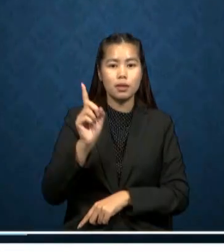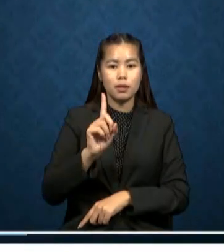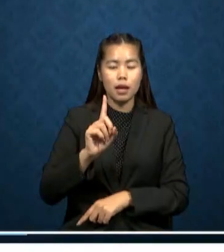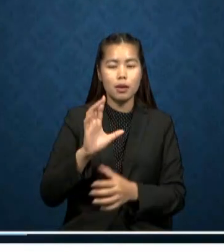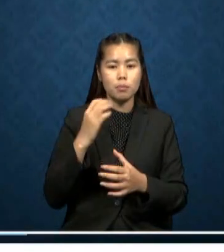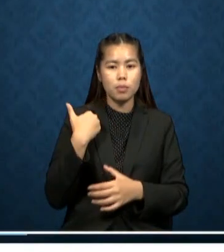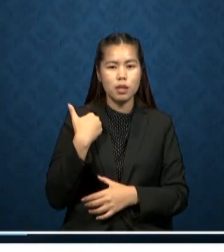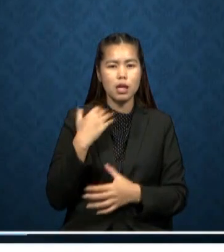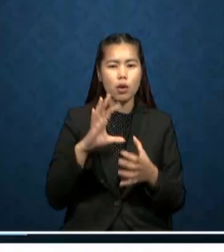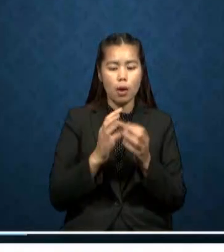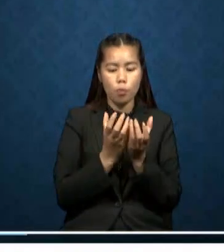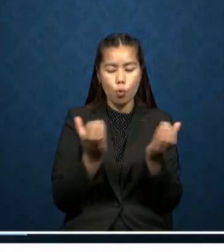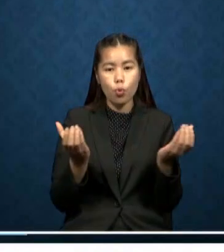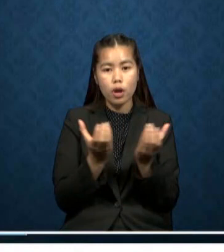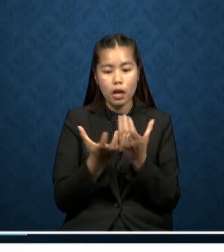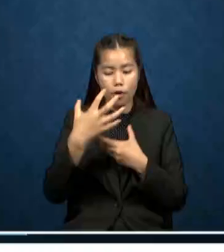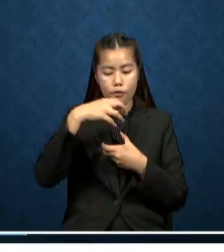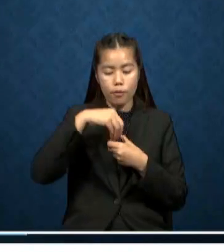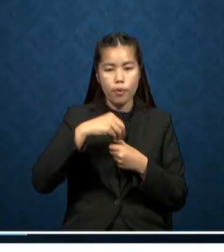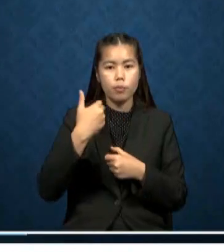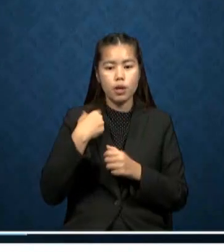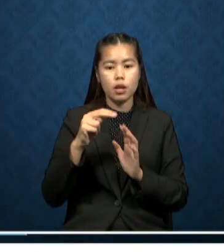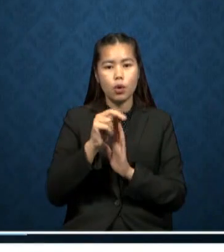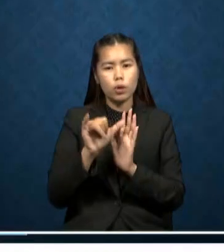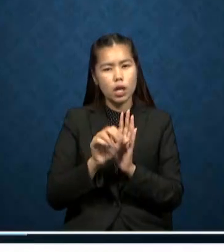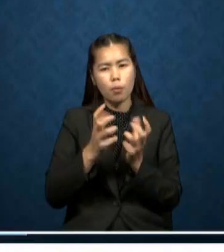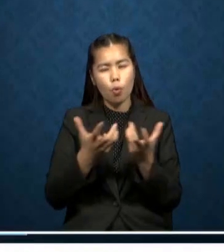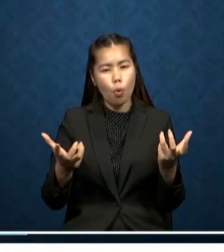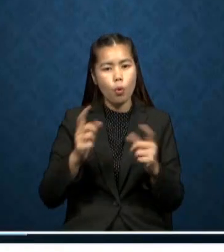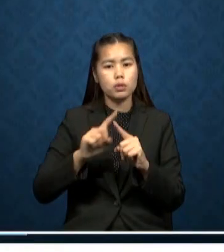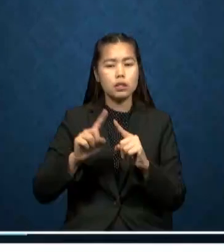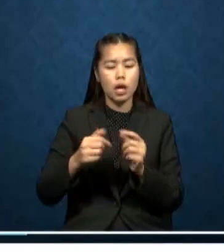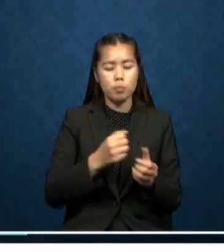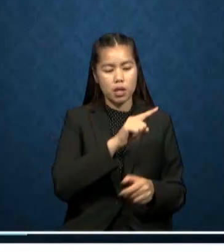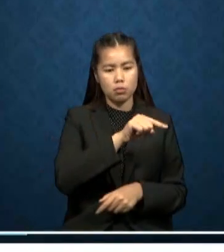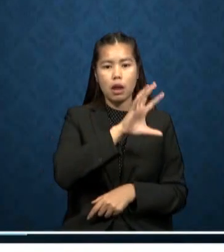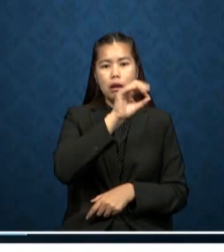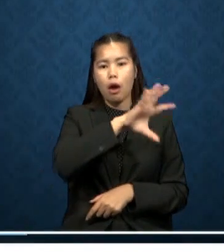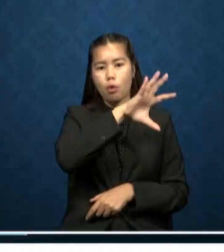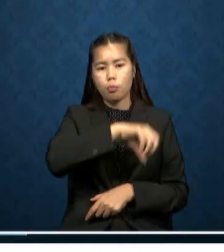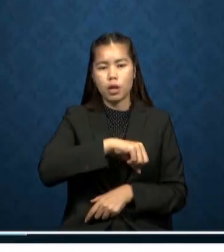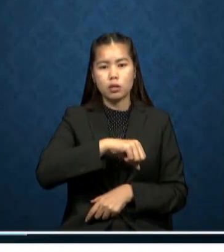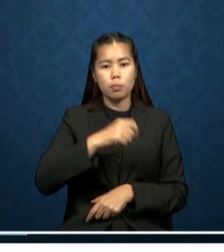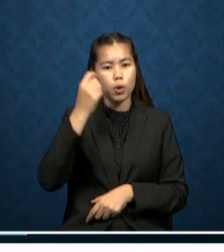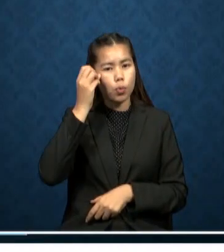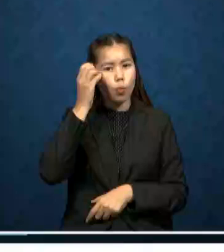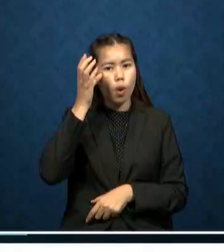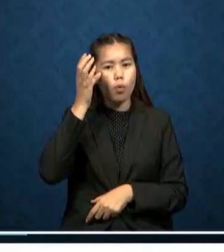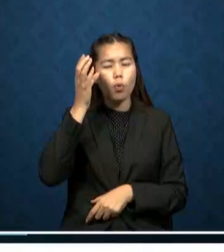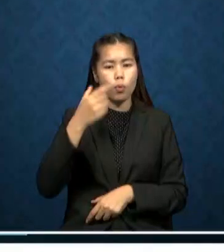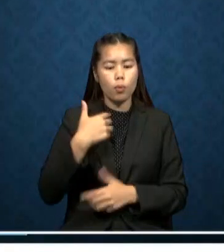คุณธรรมยืนยันว่านวตกรรมทางปัญญา ST STเป็นเครื่องมือสำคัญในการสร้างความรู้รัก